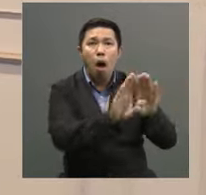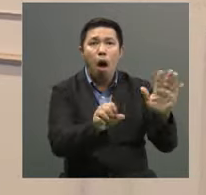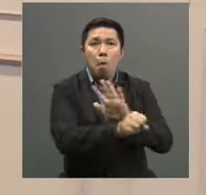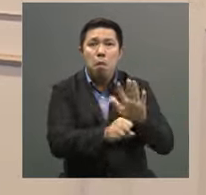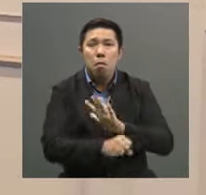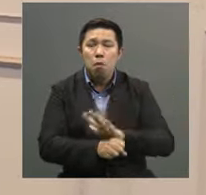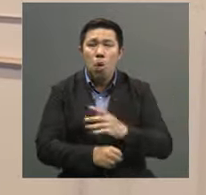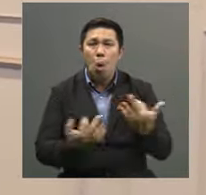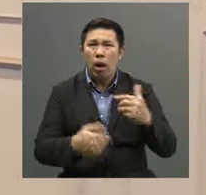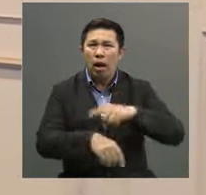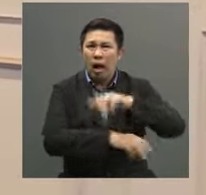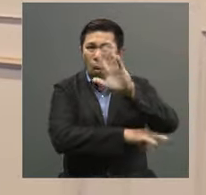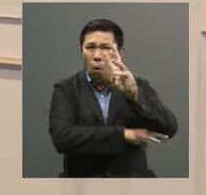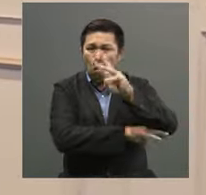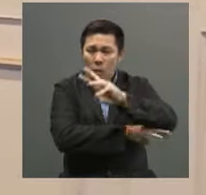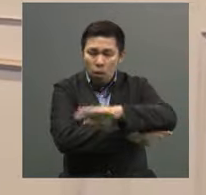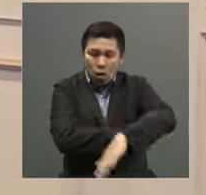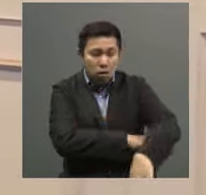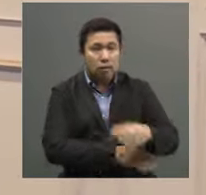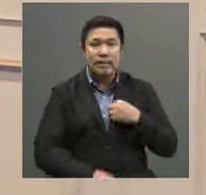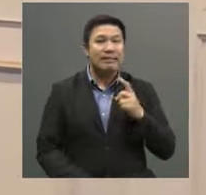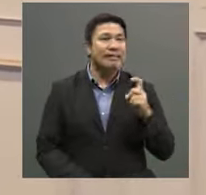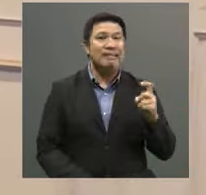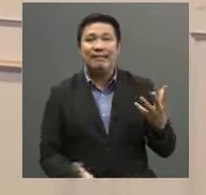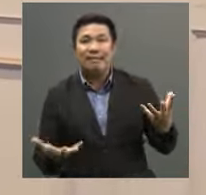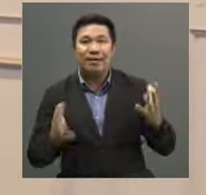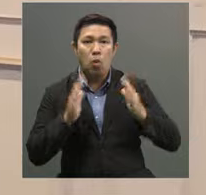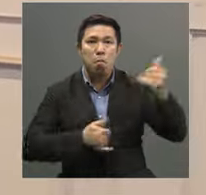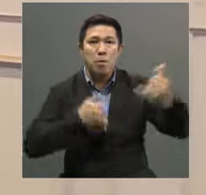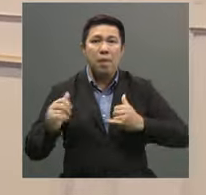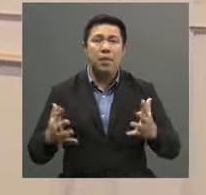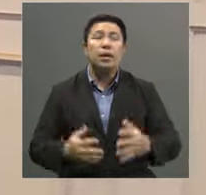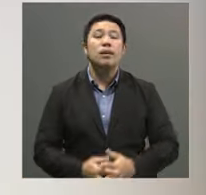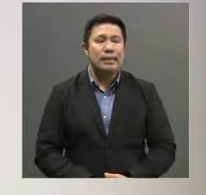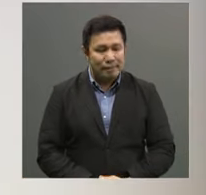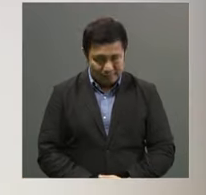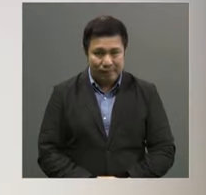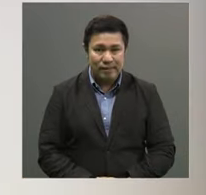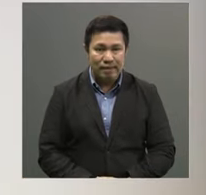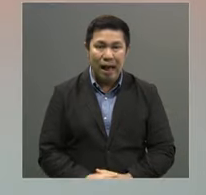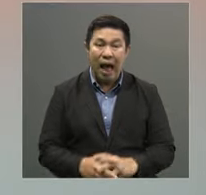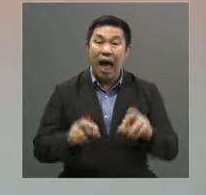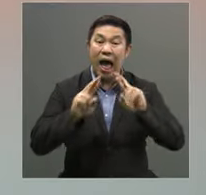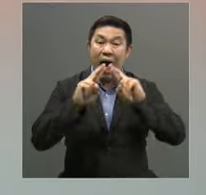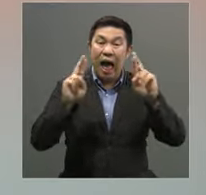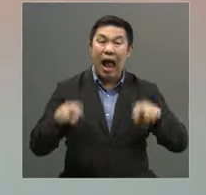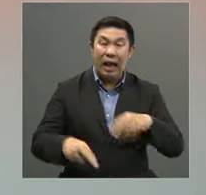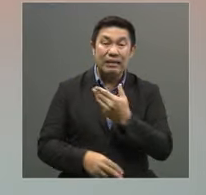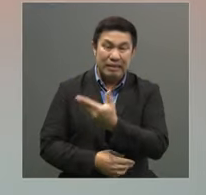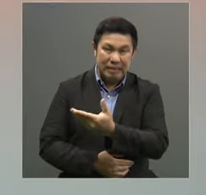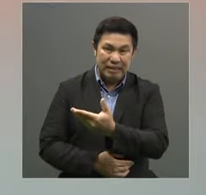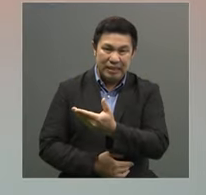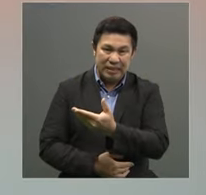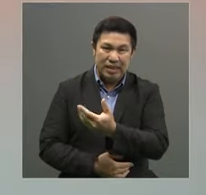กับตั้งแต่ 6:00นถึงตอนนี้ผมก็ไม่ต้องรับลูกค้าเลยอ่ะอย่างที่เจ้าของร้านอาหารร้านนี้บอกไปนะคะเพราะ